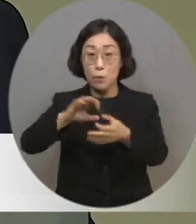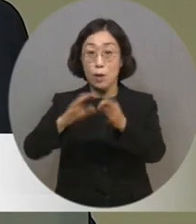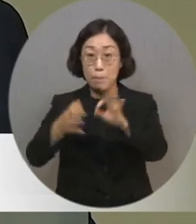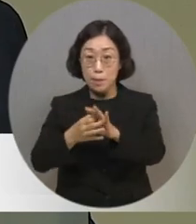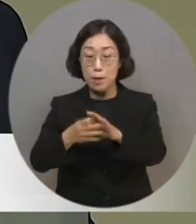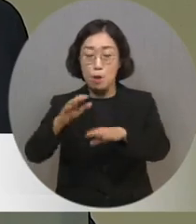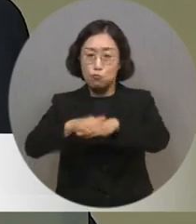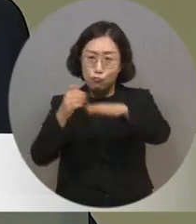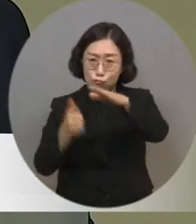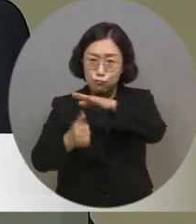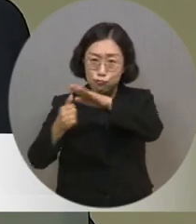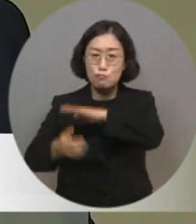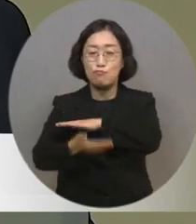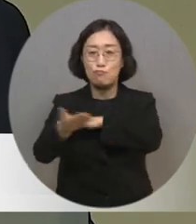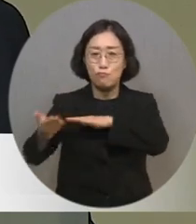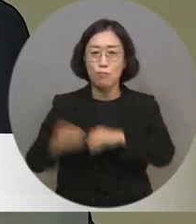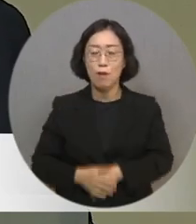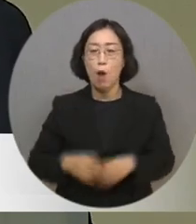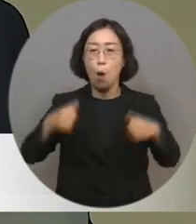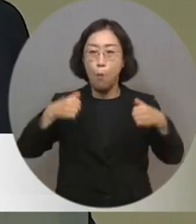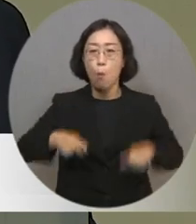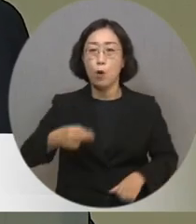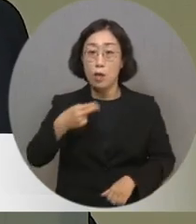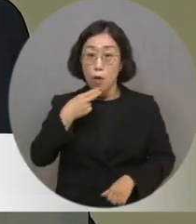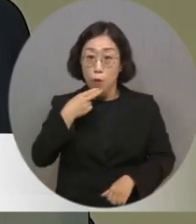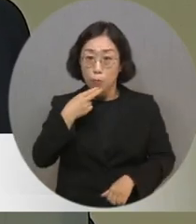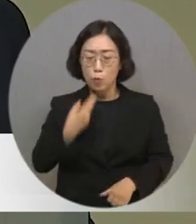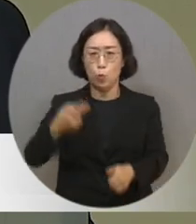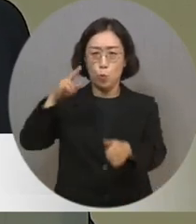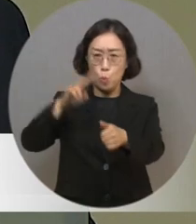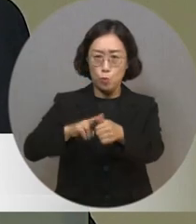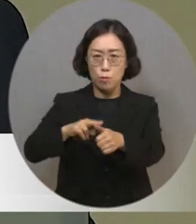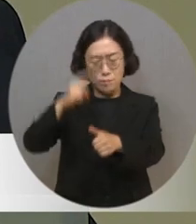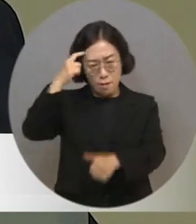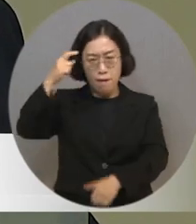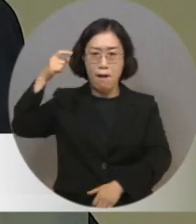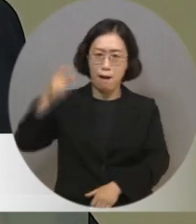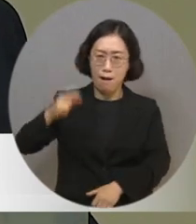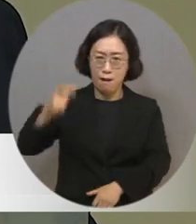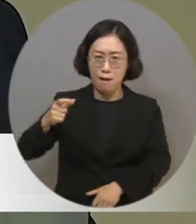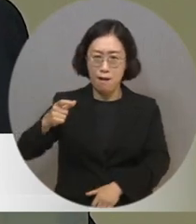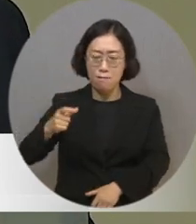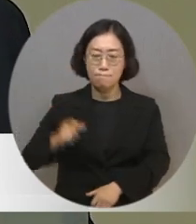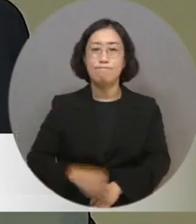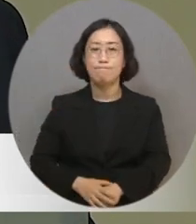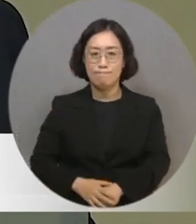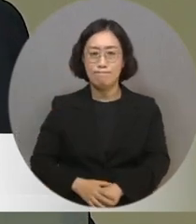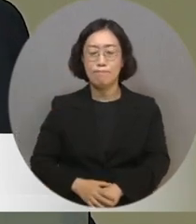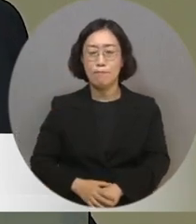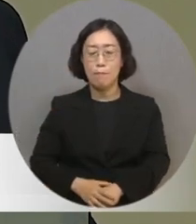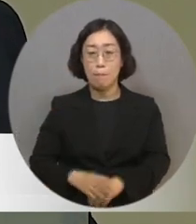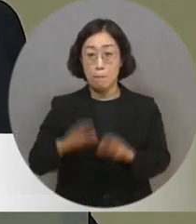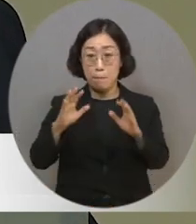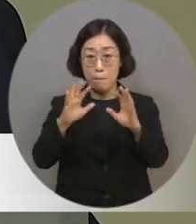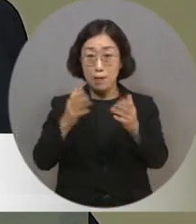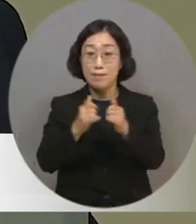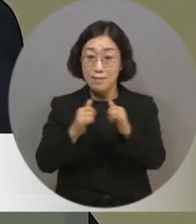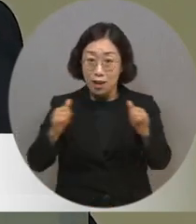국가대표 선수단은 포기하지 않는 도전 정신과 스포츠맨십으로 많은